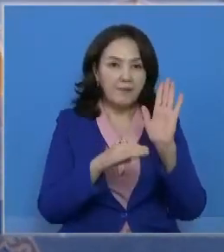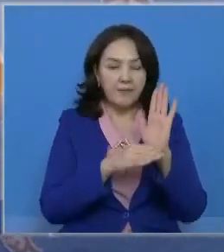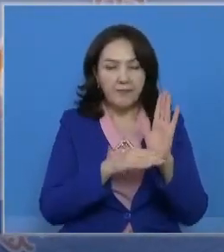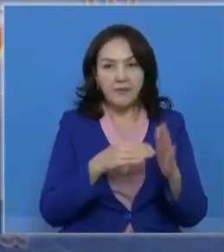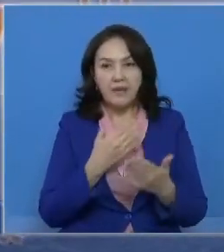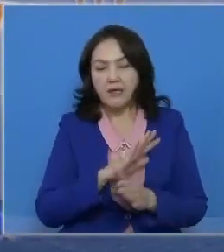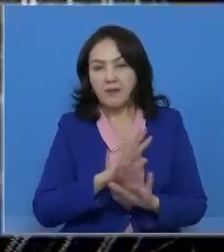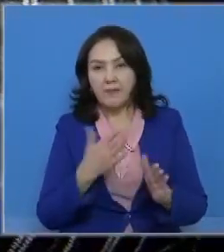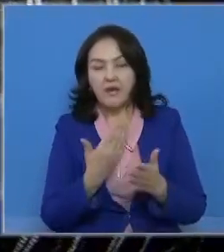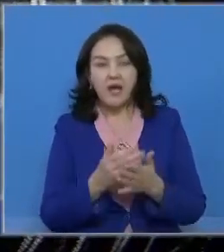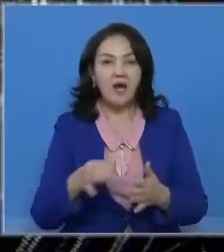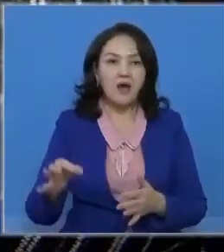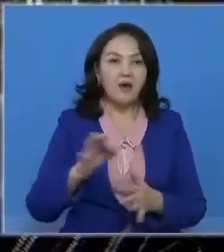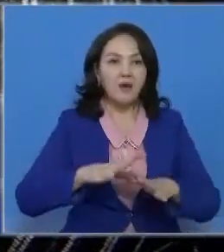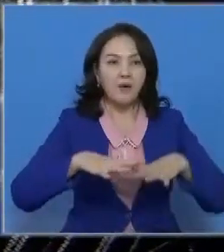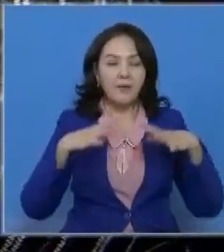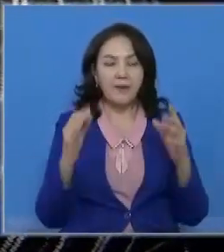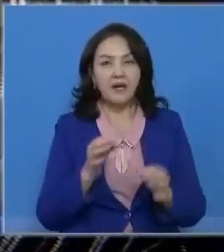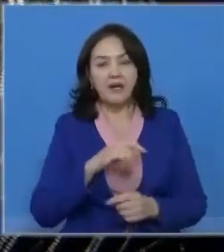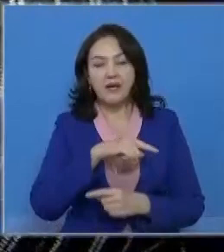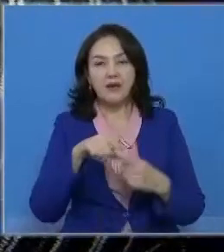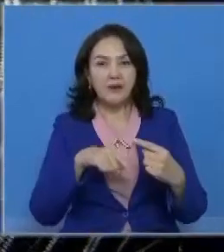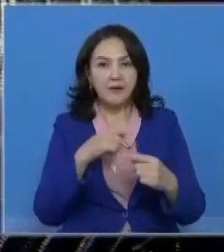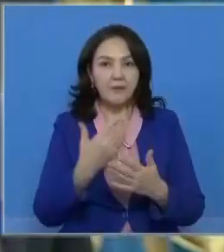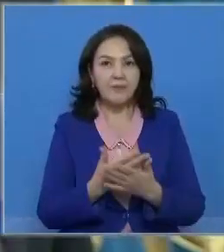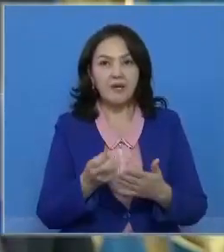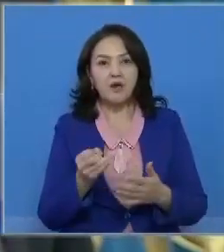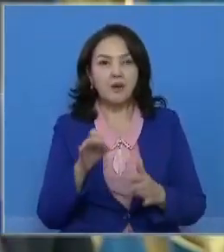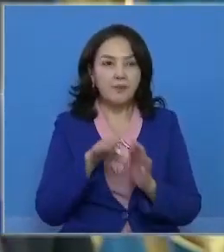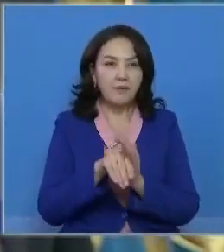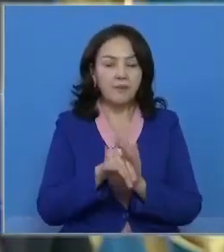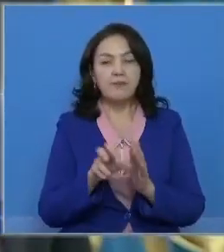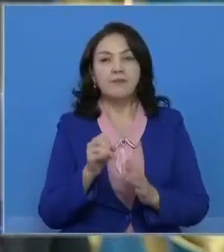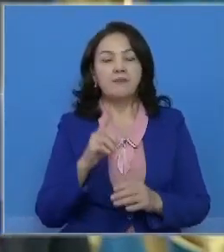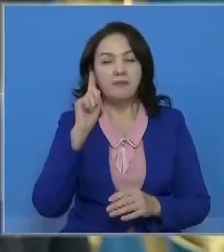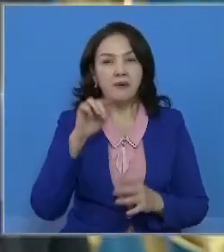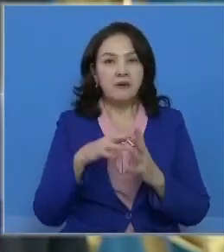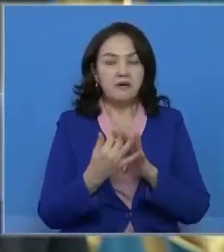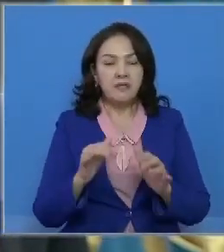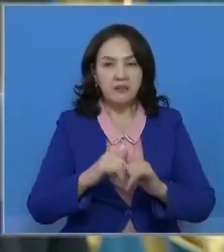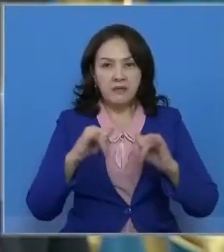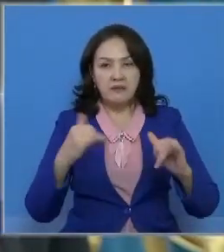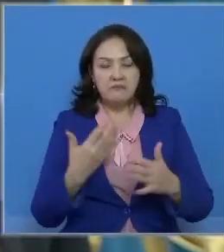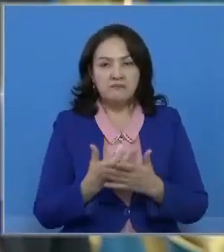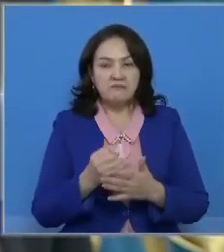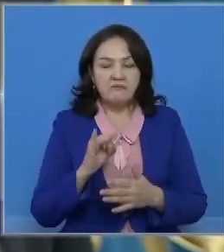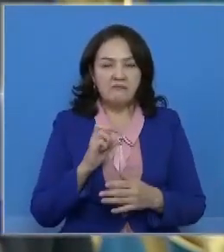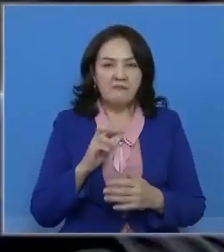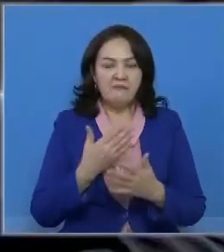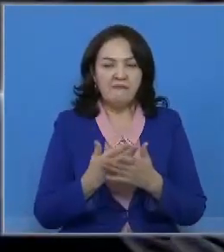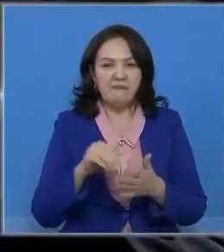гана эмес, аудандардагы ири жана орта кәсіпорындарды тарта отурып, белгилүү бир аулды абаттандыруу. Терс акканда